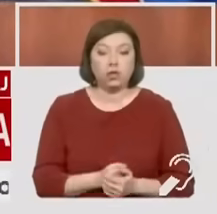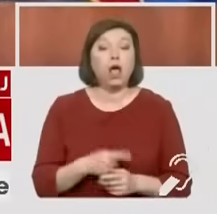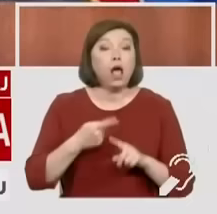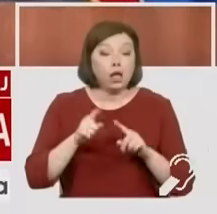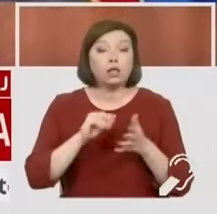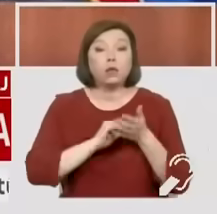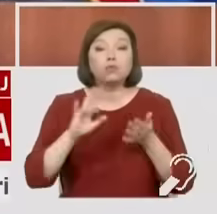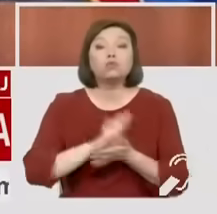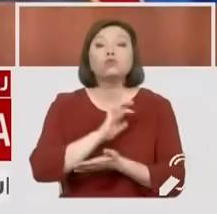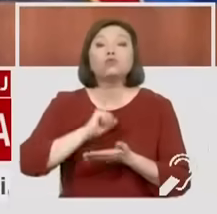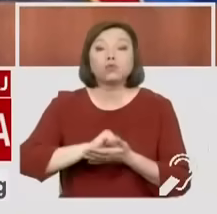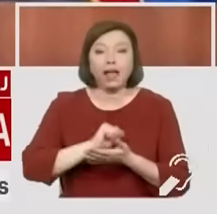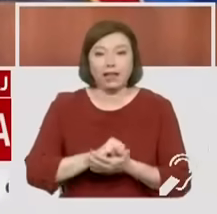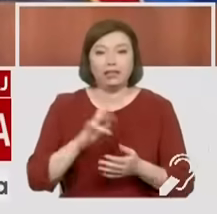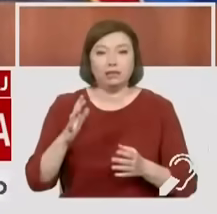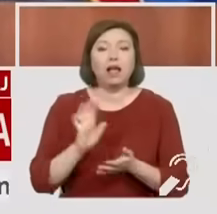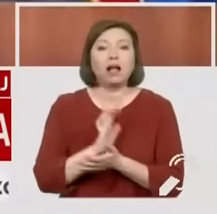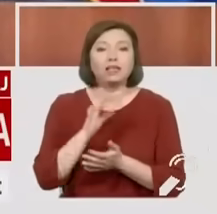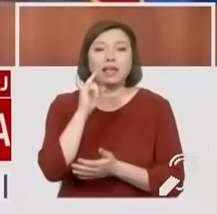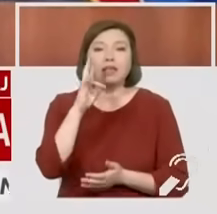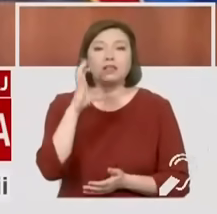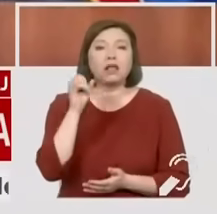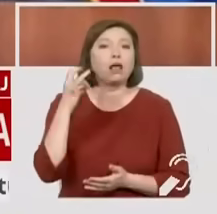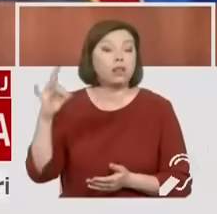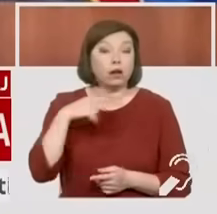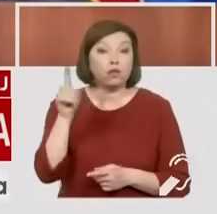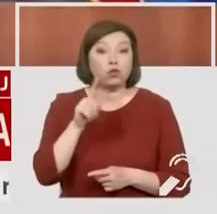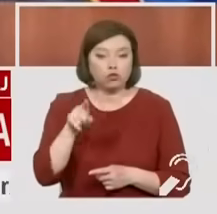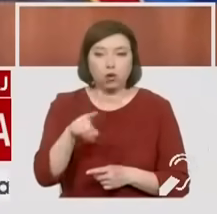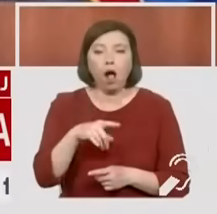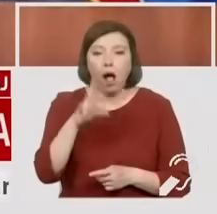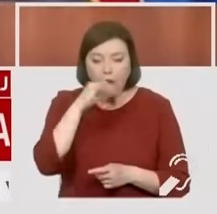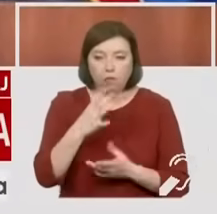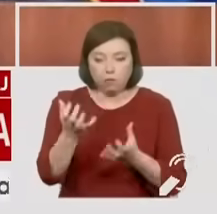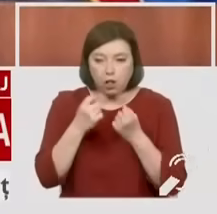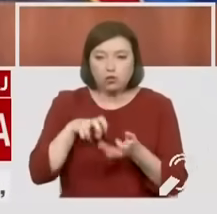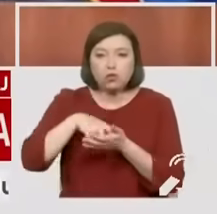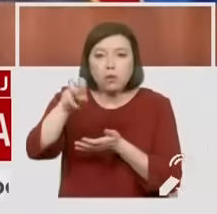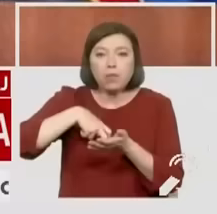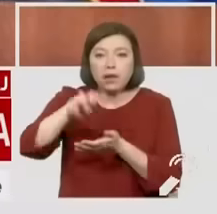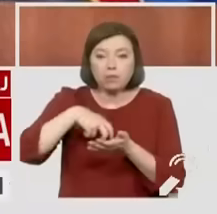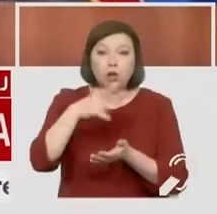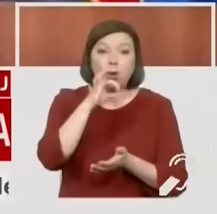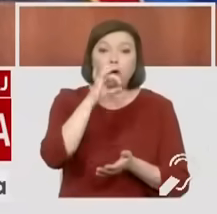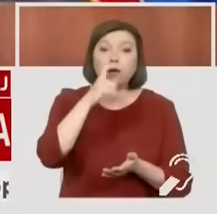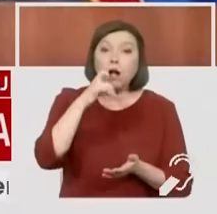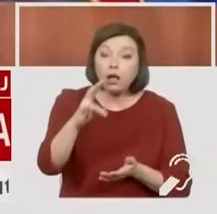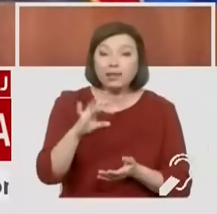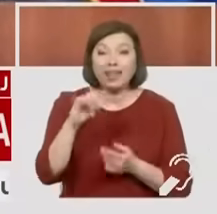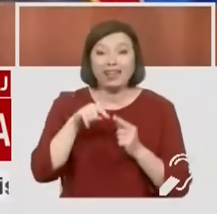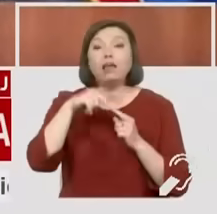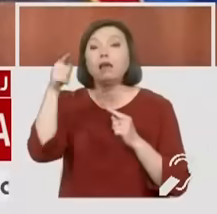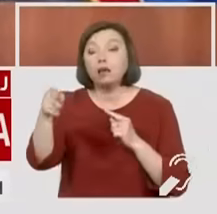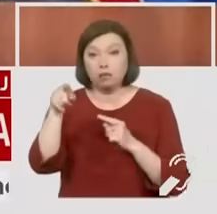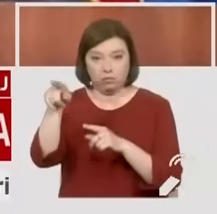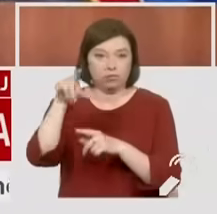Asta scriu jurnaliștii publicației The Insider, care susțin că au intrat în posesia corespondenței dintre Gorgan și omul său contact